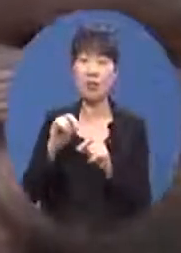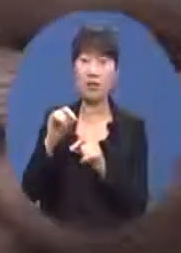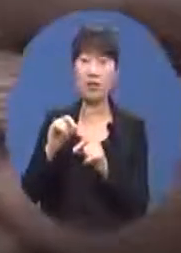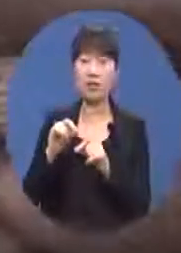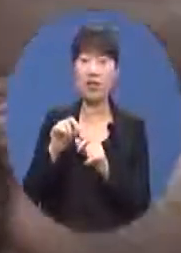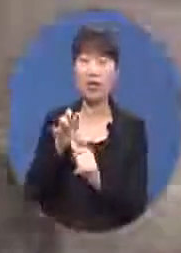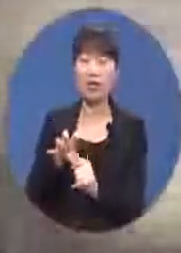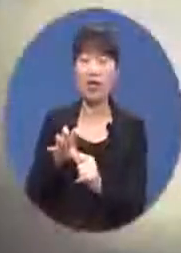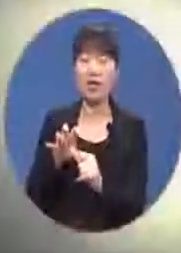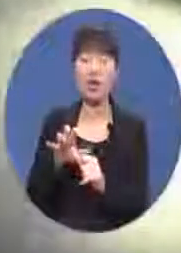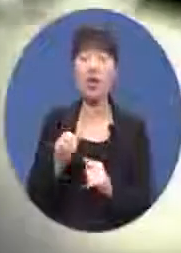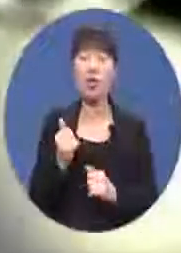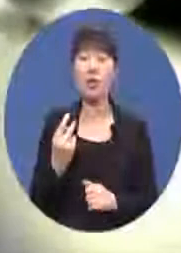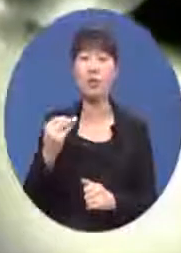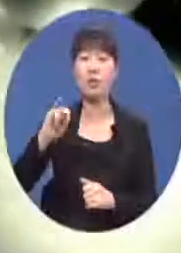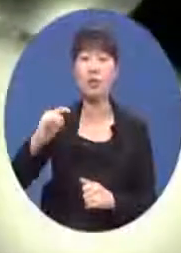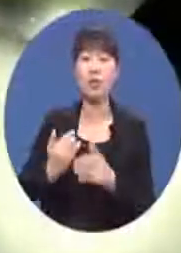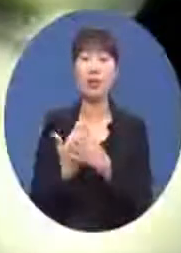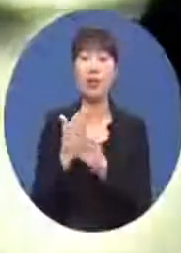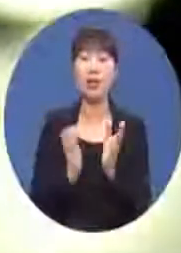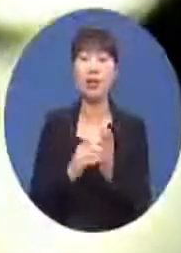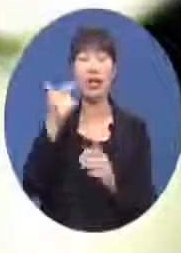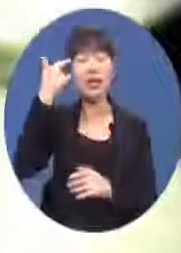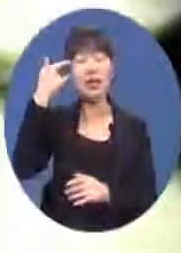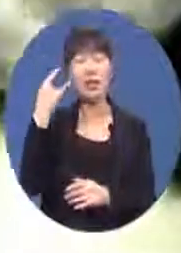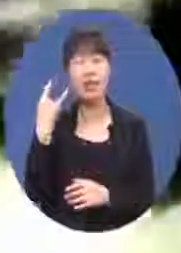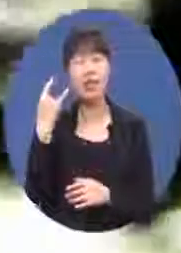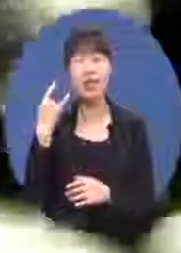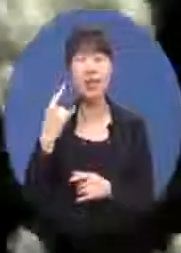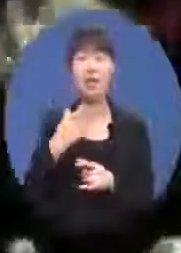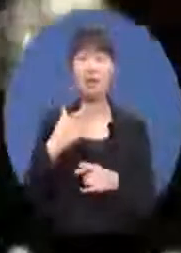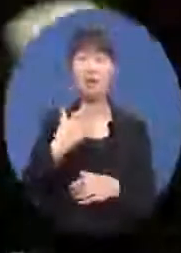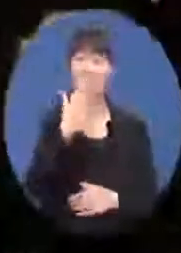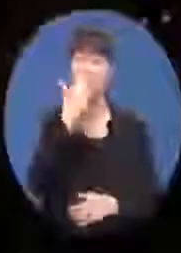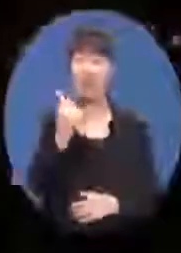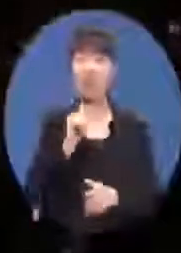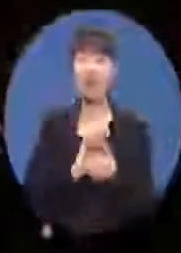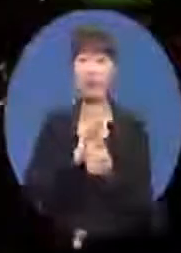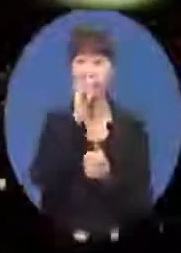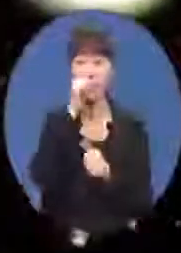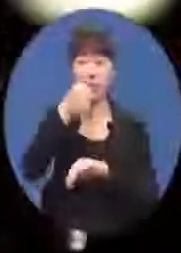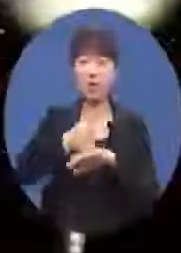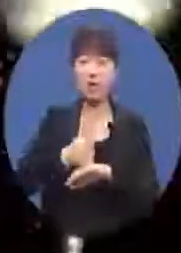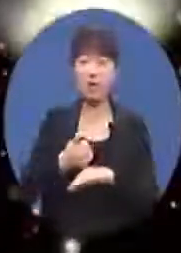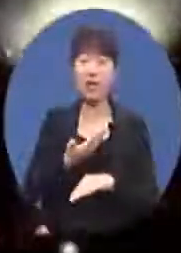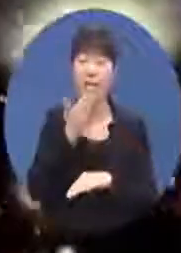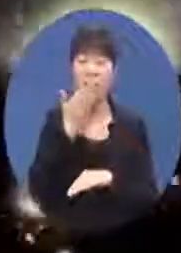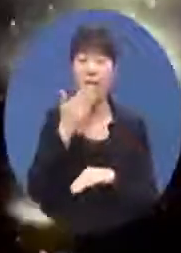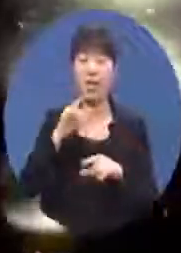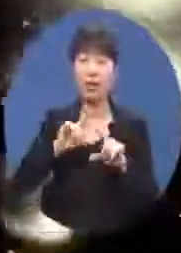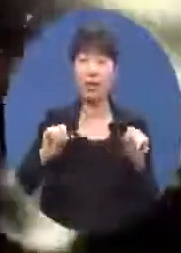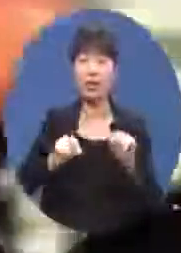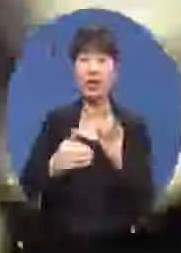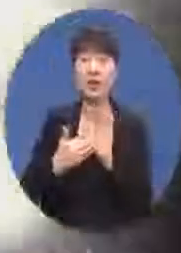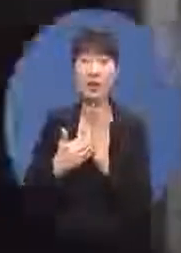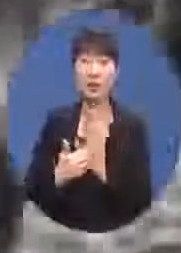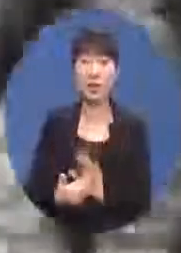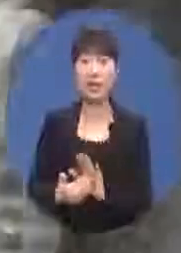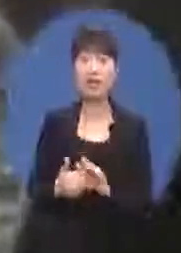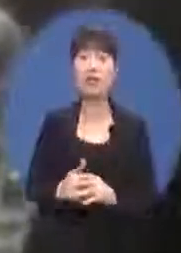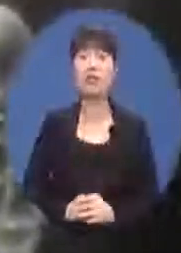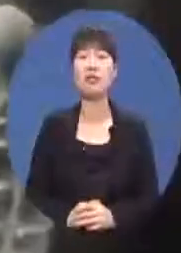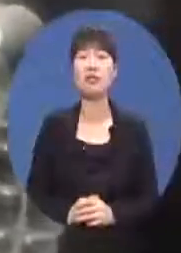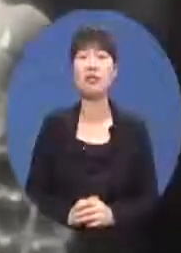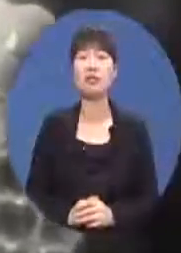분비를 촉진시켜 뇌 시상 하부가 포만감을 느끼는 데 도움을 줍니다. 그 결과 식욕이 억제되는 것이죠.